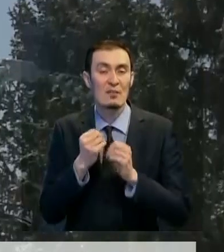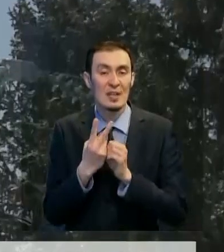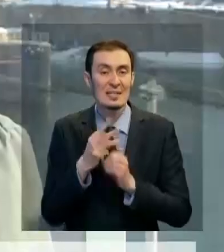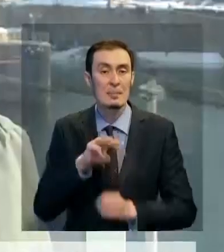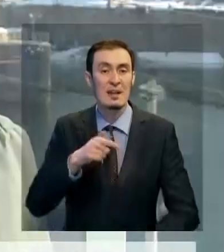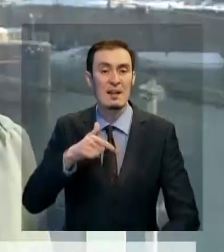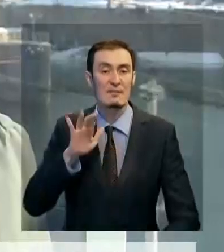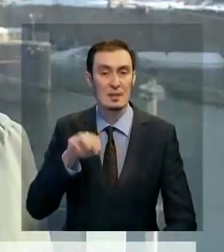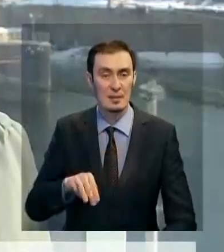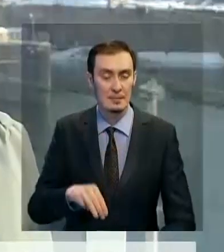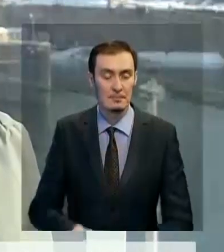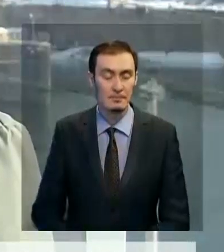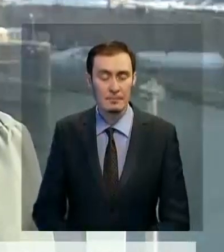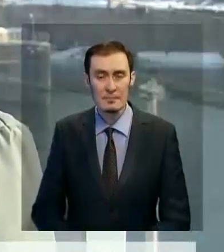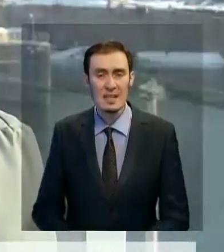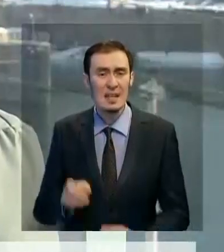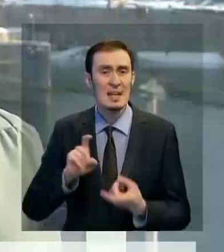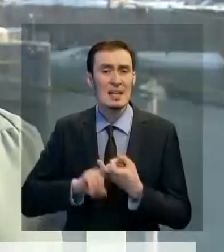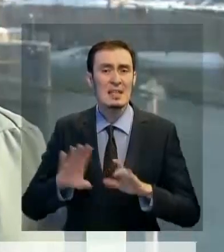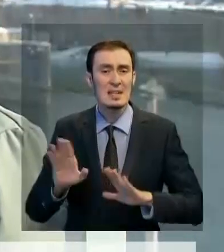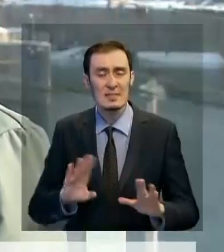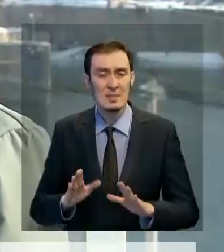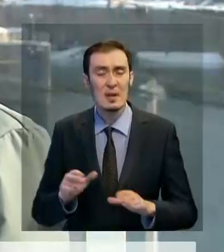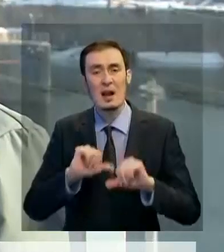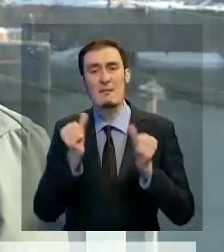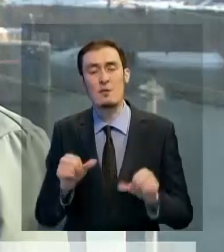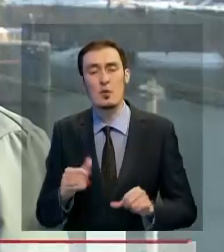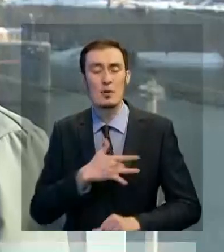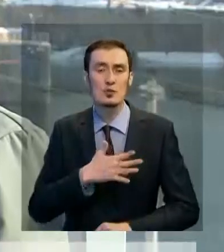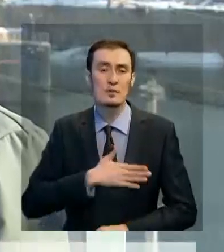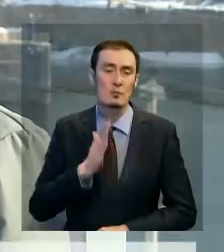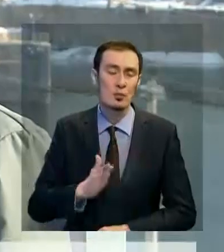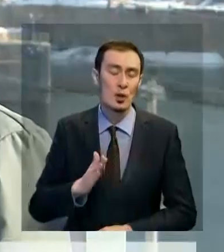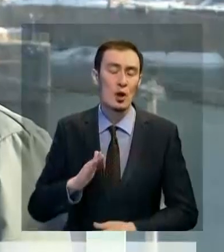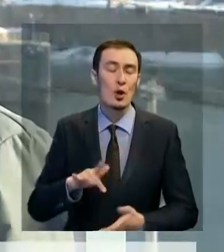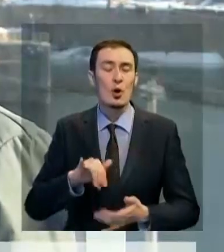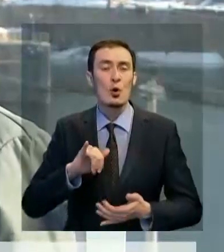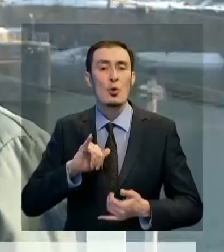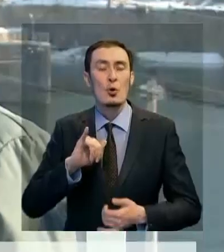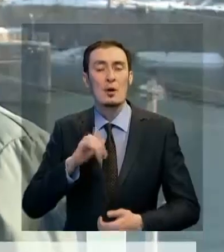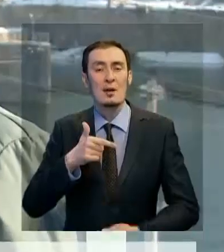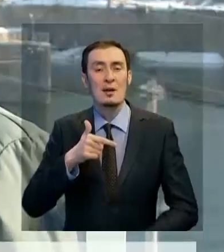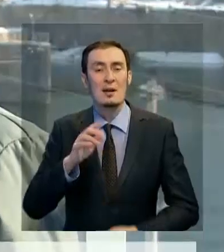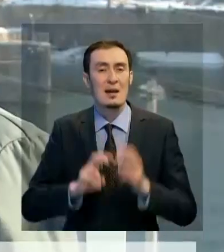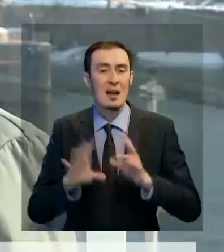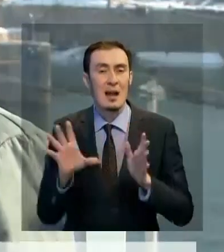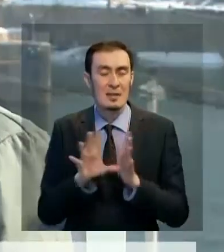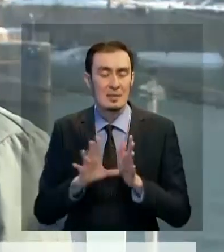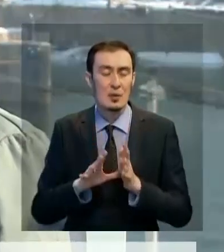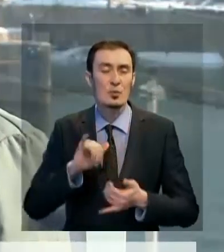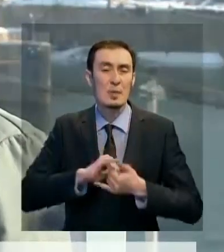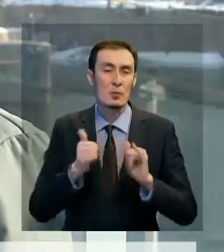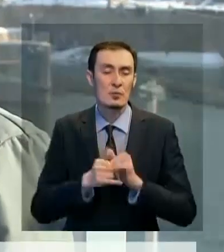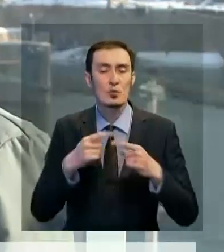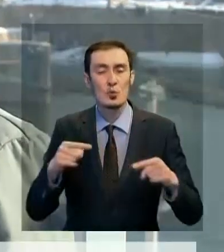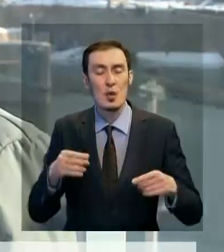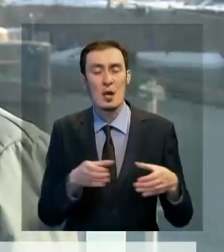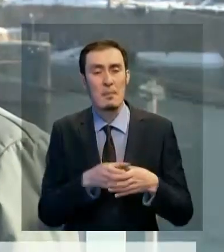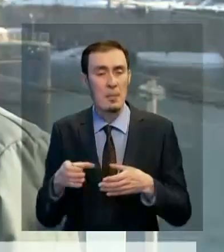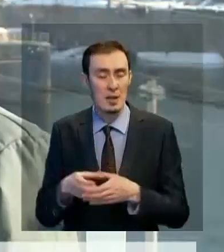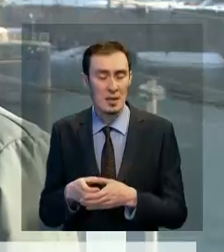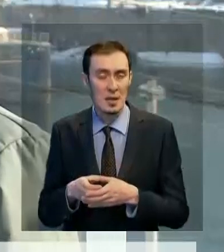мегаватт. Независимо от формы собственности, Усть-Каменогорская ГЭС и Шульбинская ГЭС, как и любое другое энергетическое